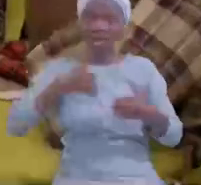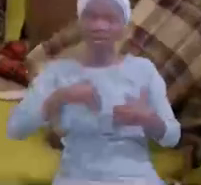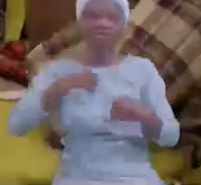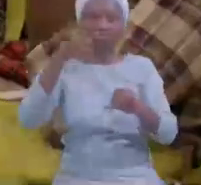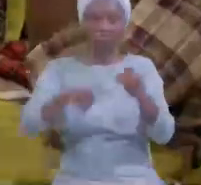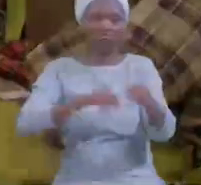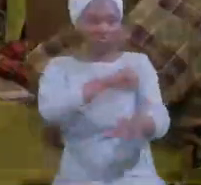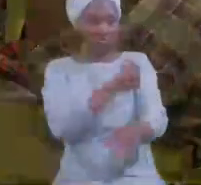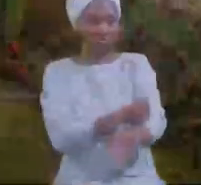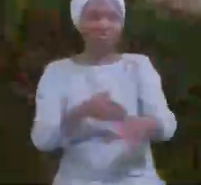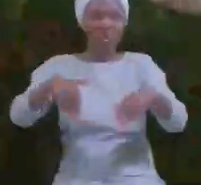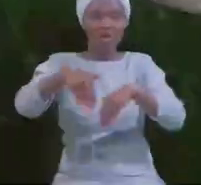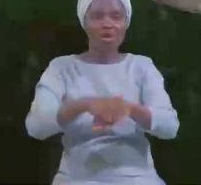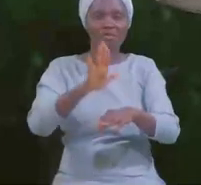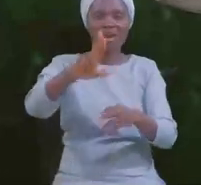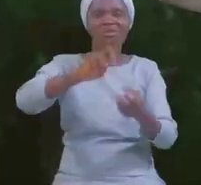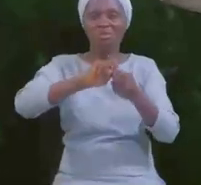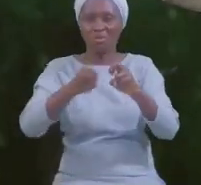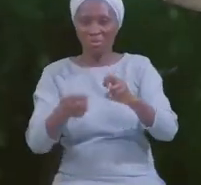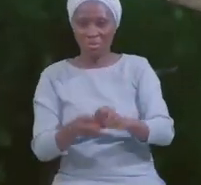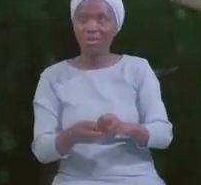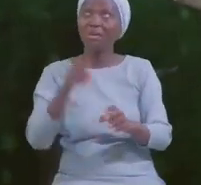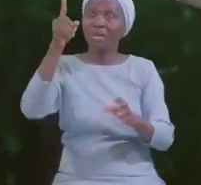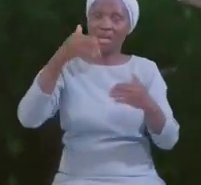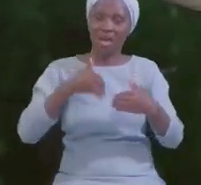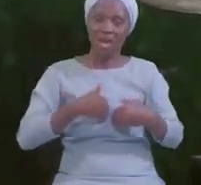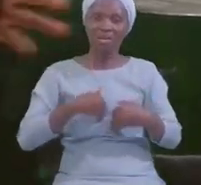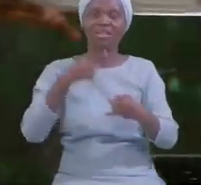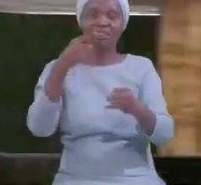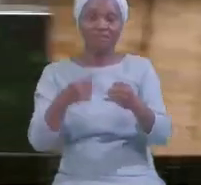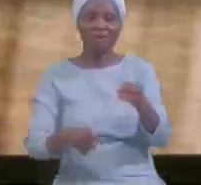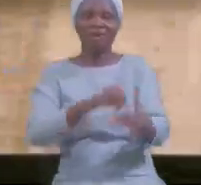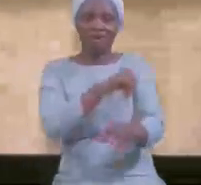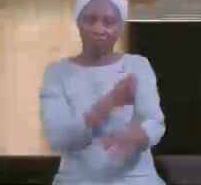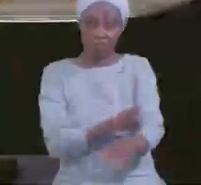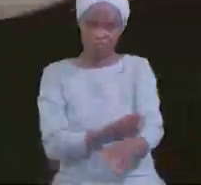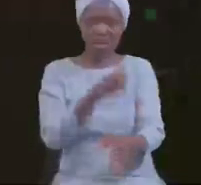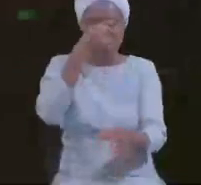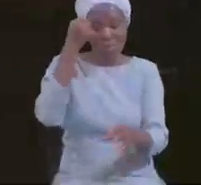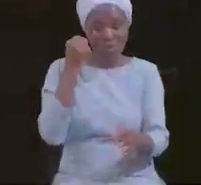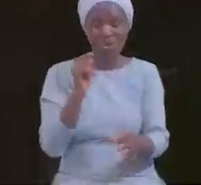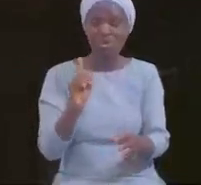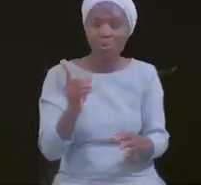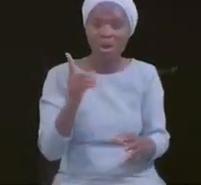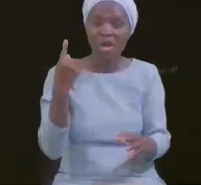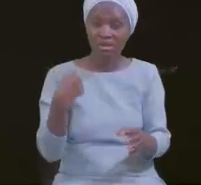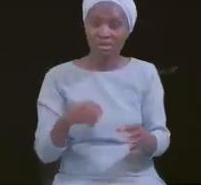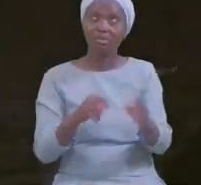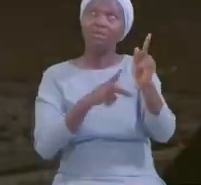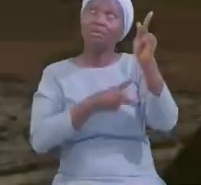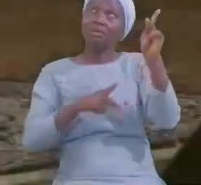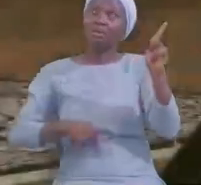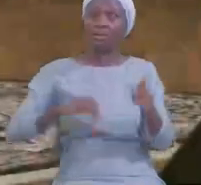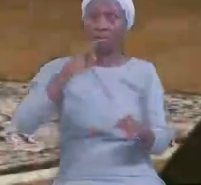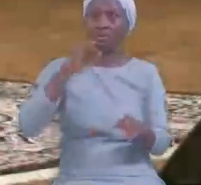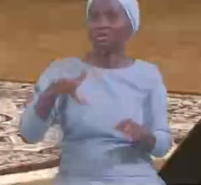vos malheurs. Il a la dernière autorité parce que là où se trouve le roi,